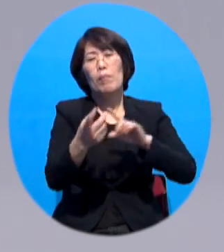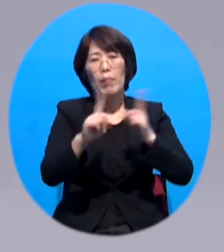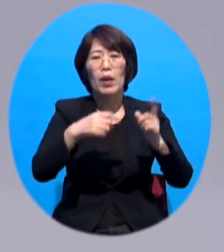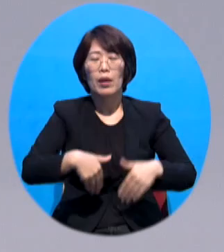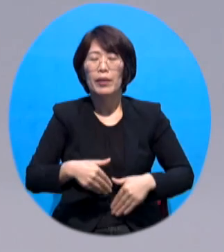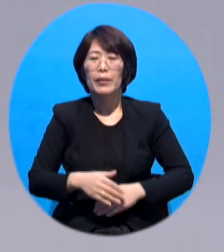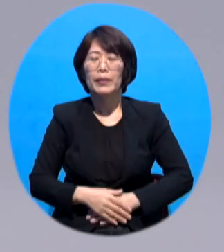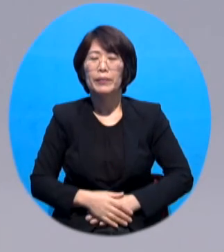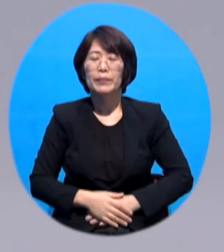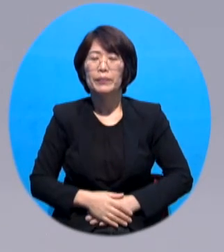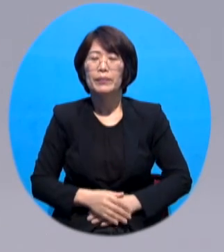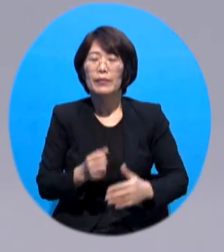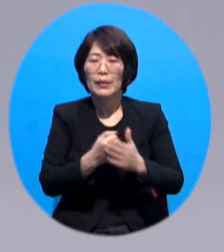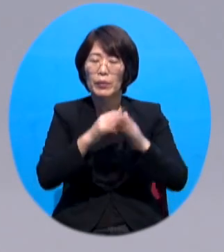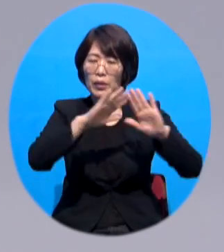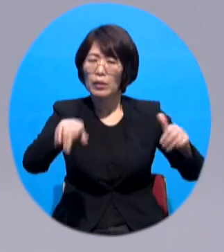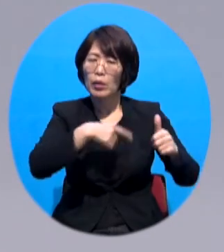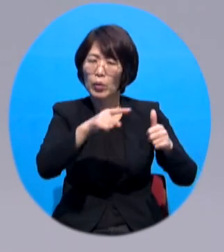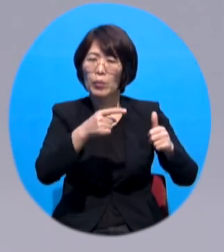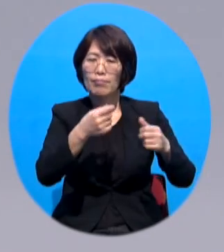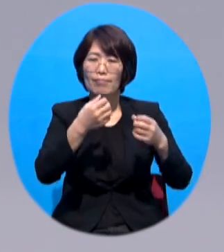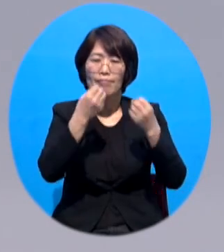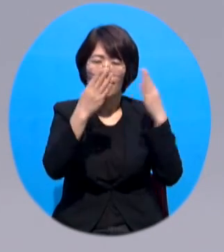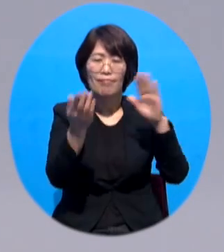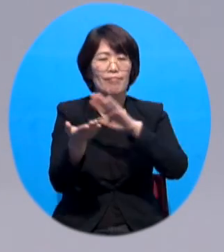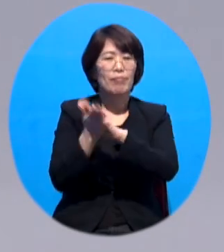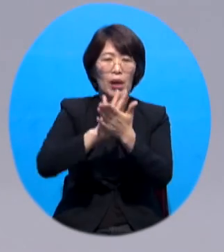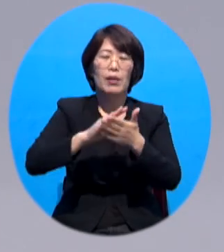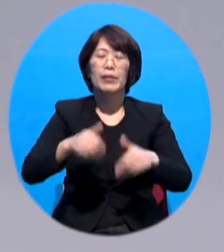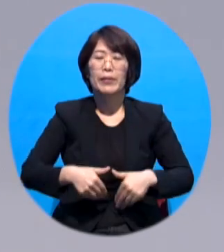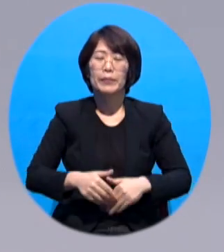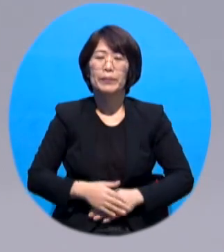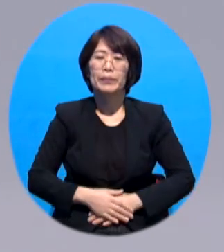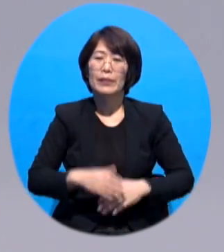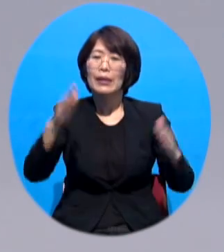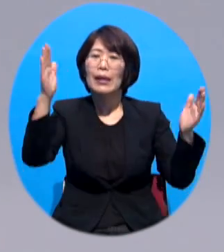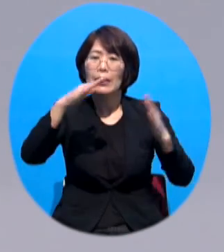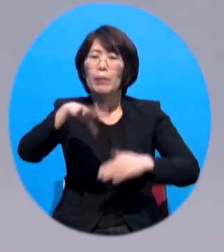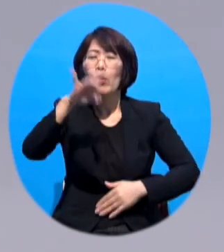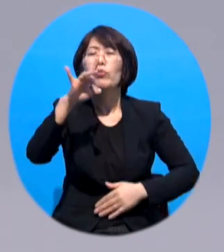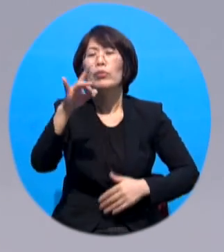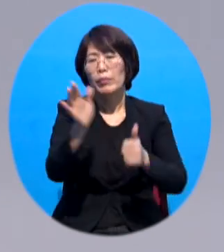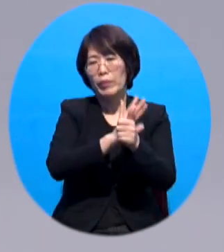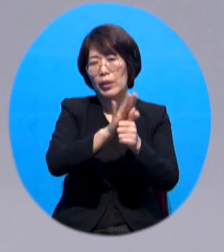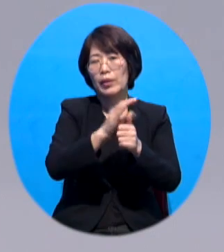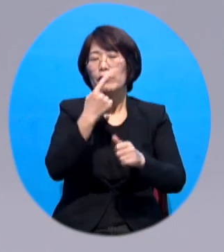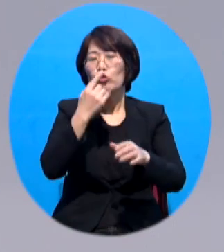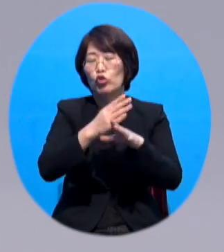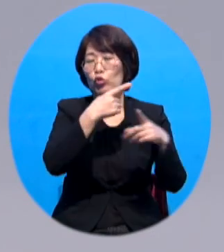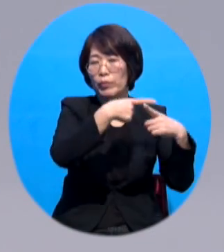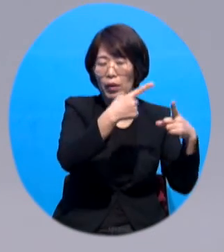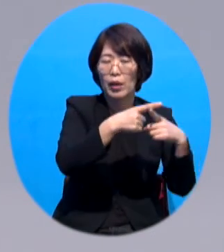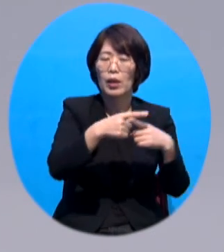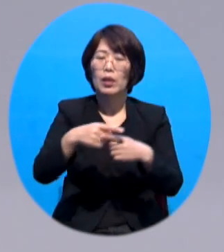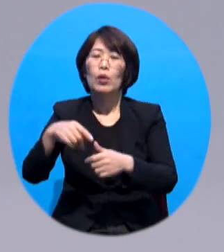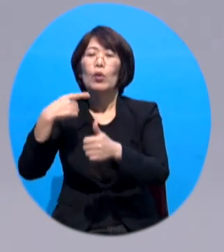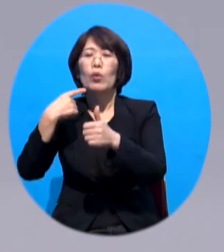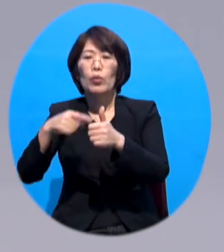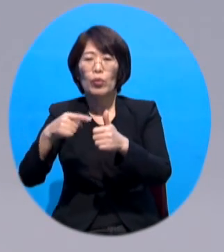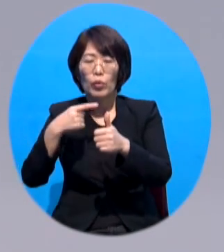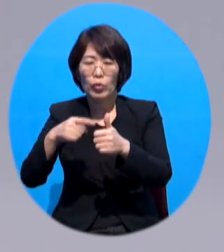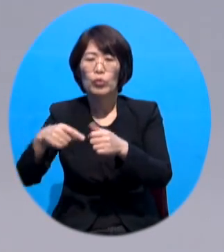합니다 그래서 전 남겨 에게 대 전환이 필요합니다 학생을 먼저 생각하는 민족회의 깜 교육과